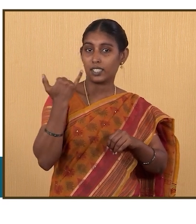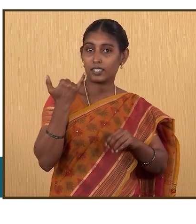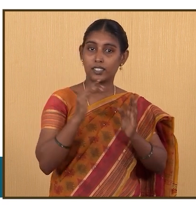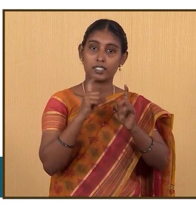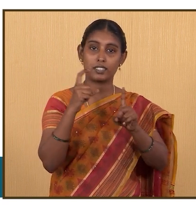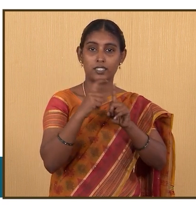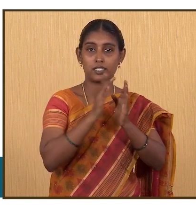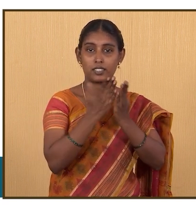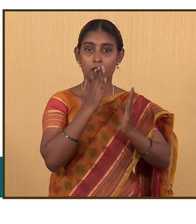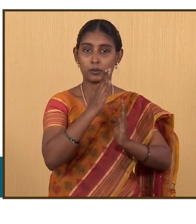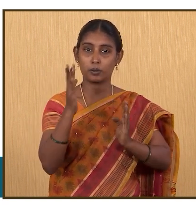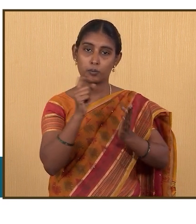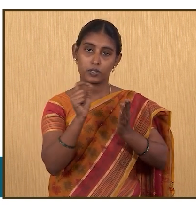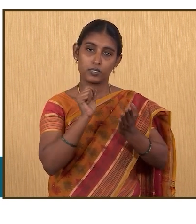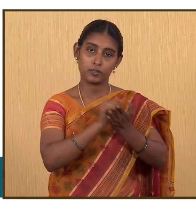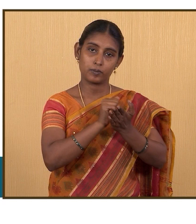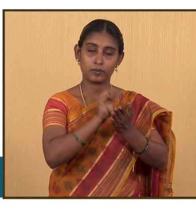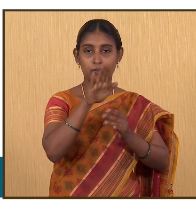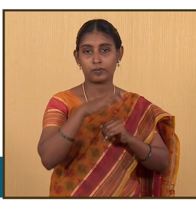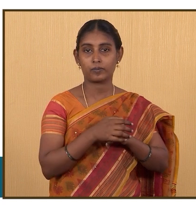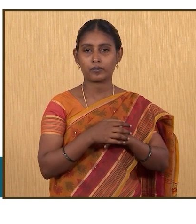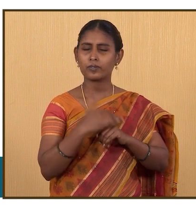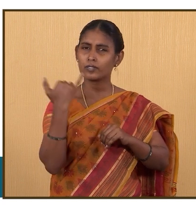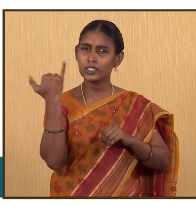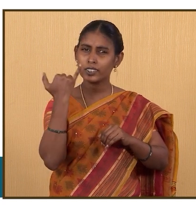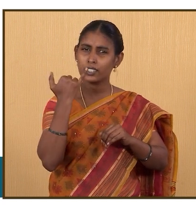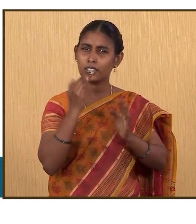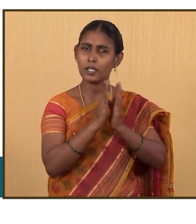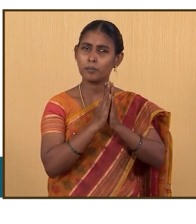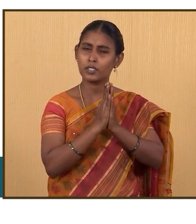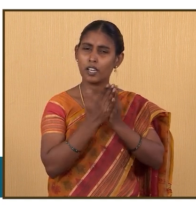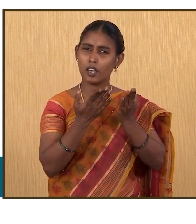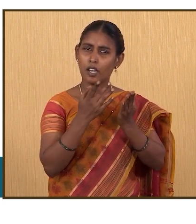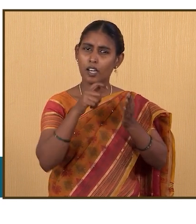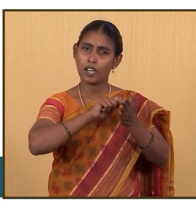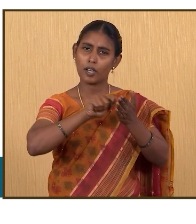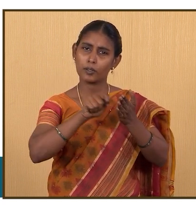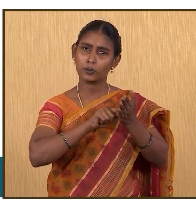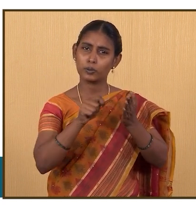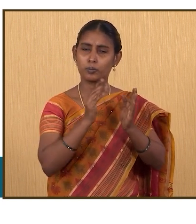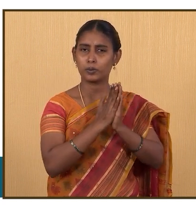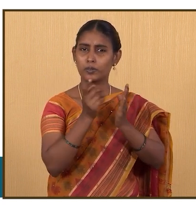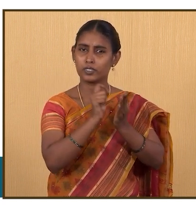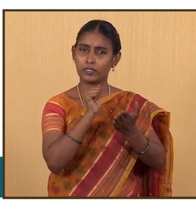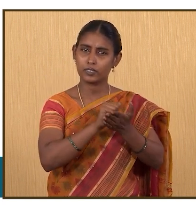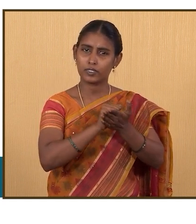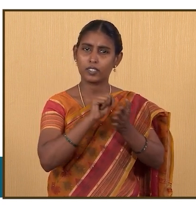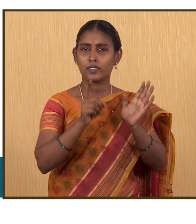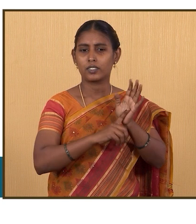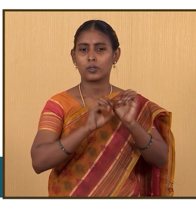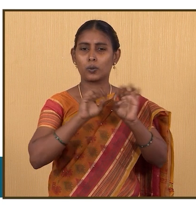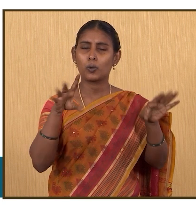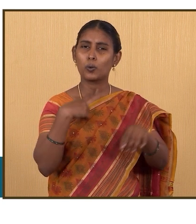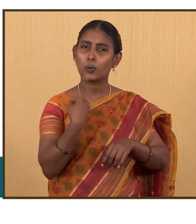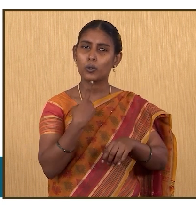1917 சென்னை நாட்குறிப்பு பதிவுகள். இந்த சென்னை நாட்குறிப்பு பதிவுகளை வெளியிட்டவர் யார் அப்படின்னா,